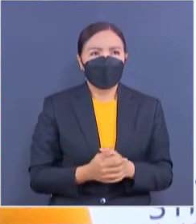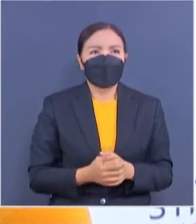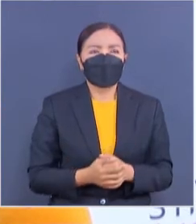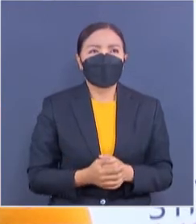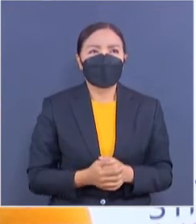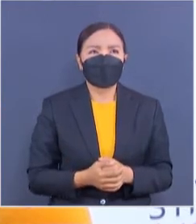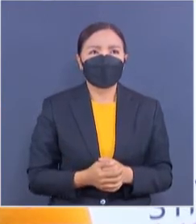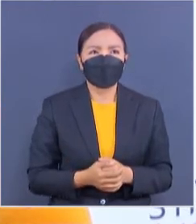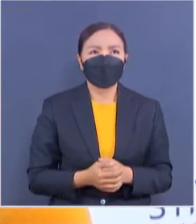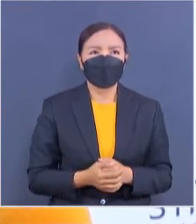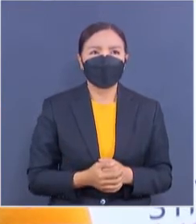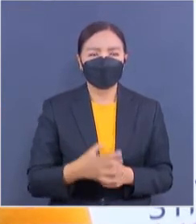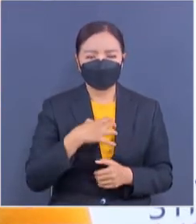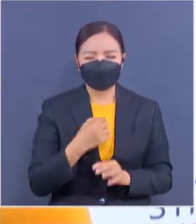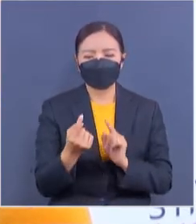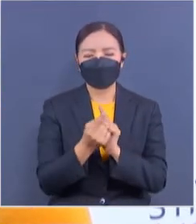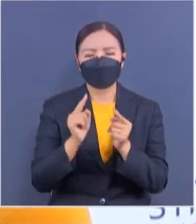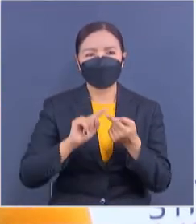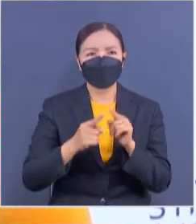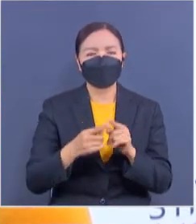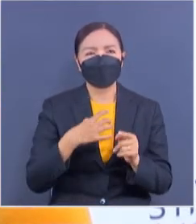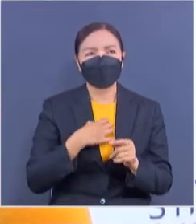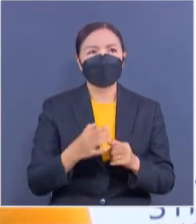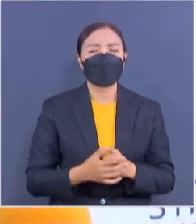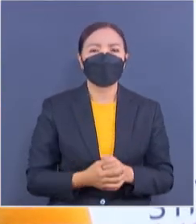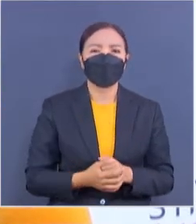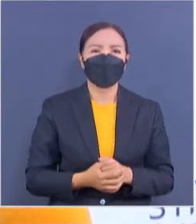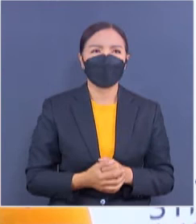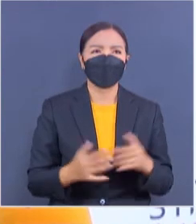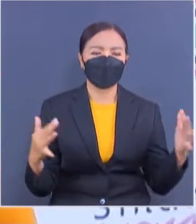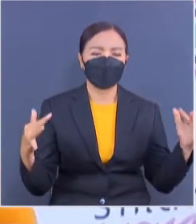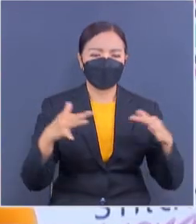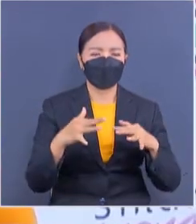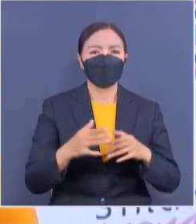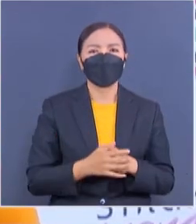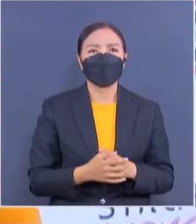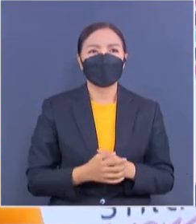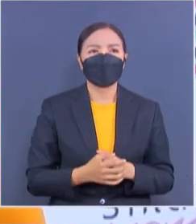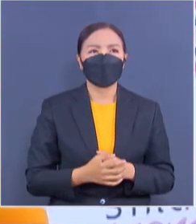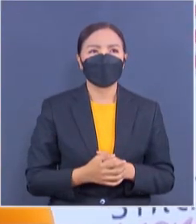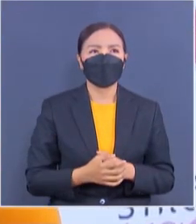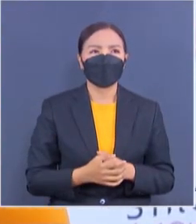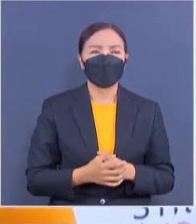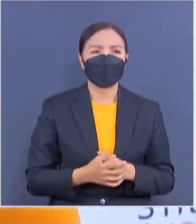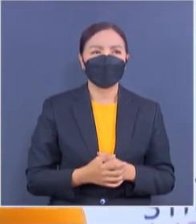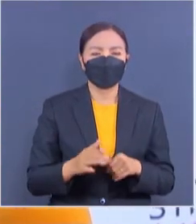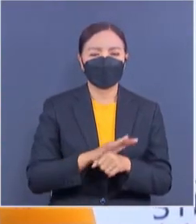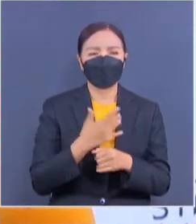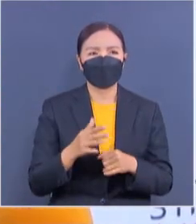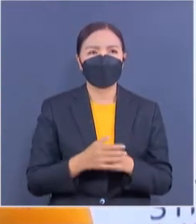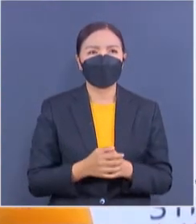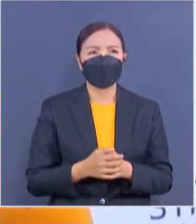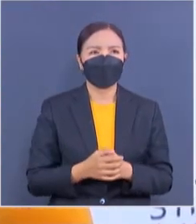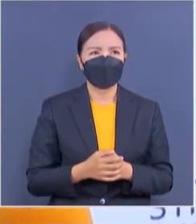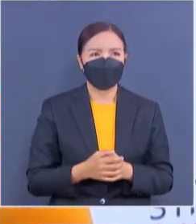เรารู้สึกว่าเราแบบอยากเจอเพื่อนๆมากกว่าใช่ใช ่ วันรวมตัวอะไรเงี้ย ครบหมดแล้วใช่ไหม ครบหมดแล้วแต่ว่ายังตัดไม่เสร็จ